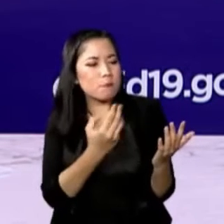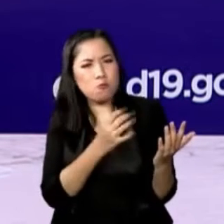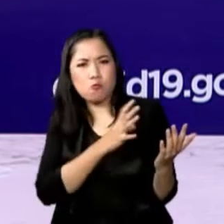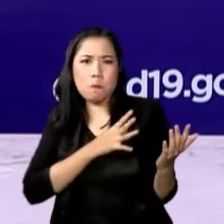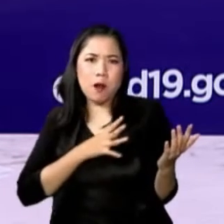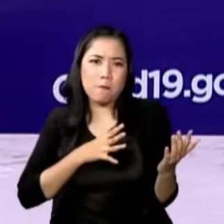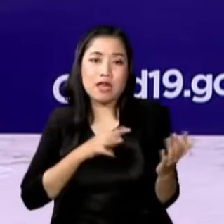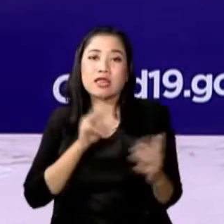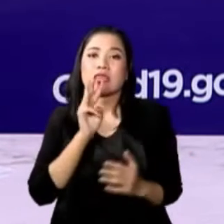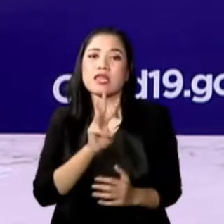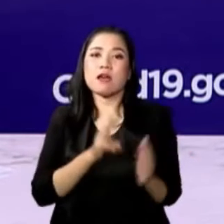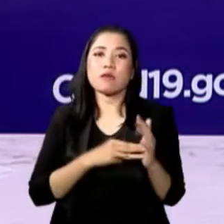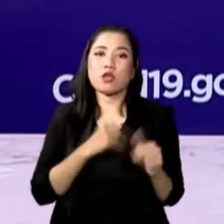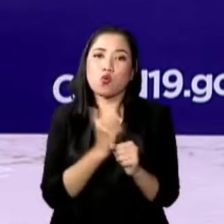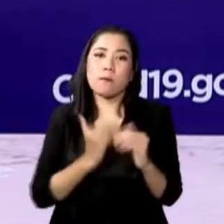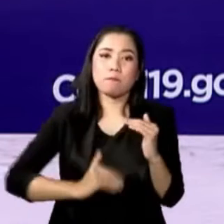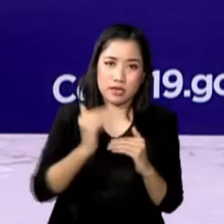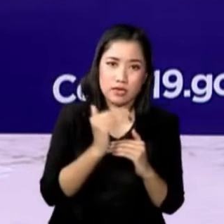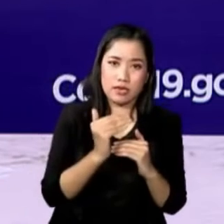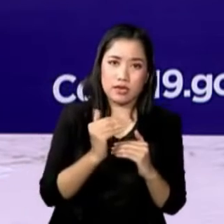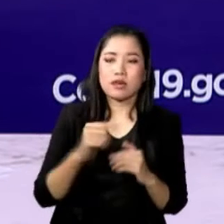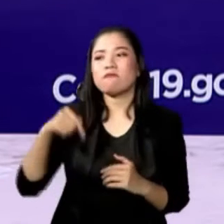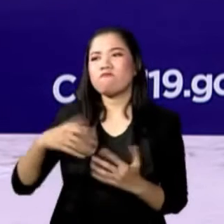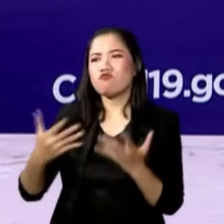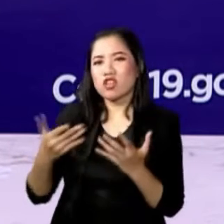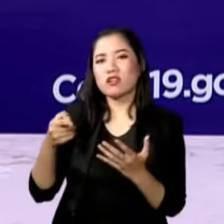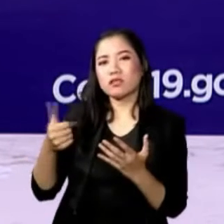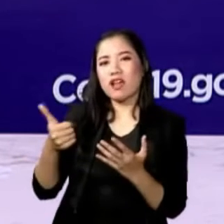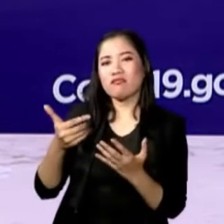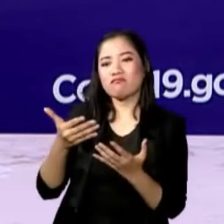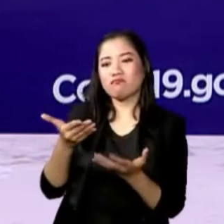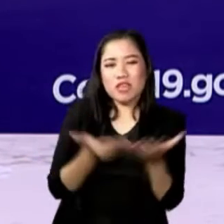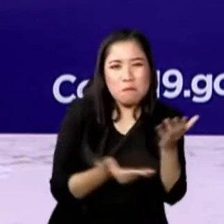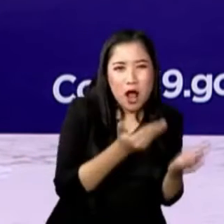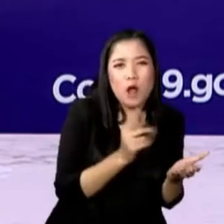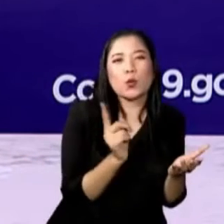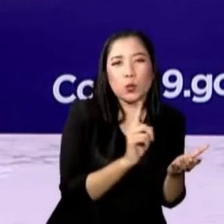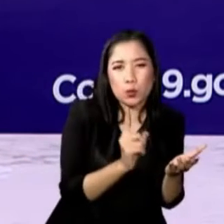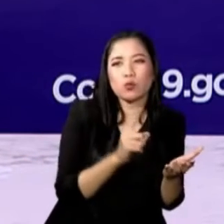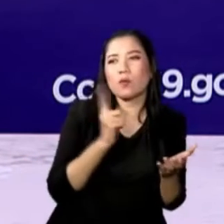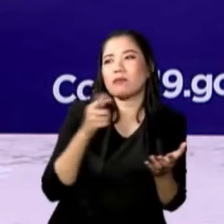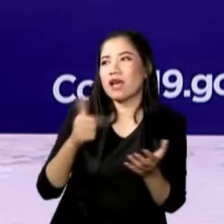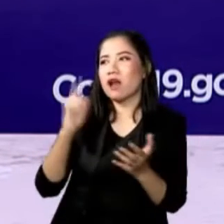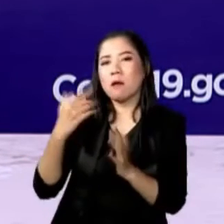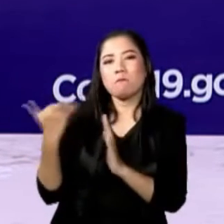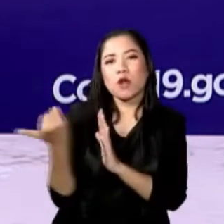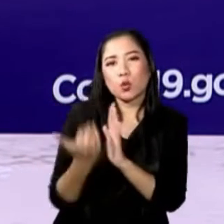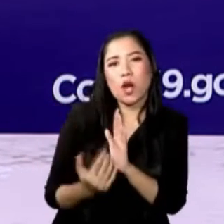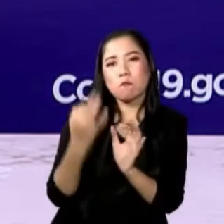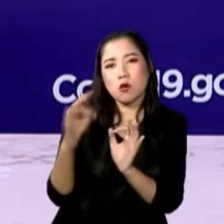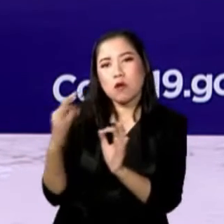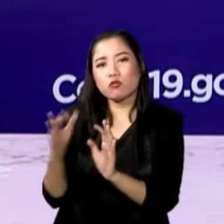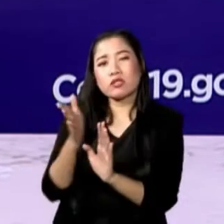dari 3 minggu. Semoga ini dapat dipertimbangkan sebelum memutuskan pembaruan atas